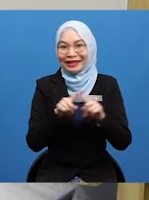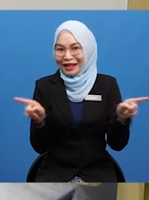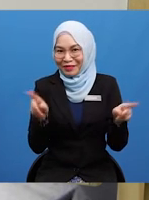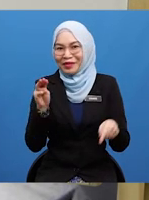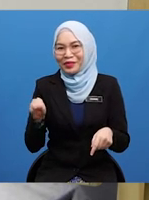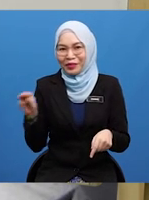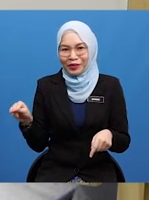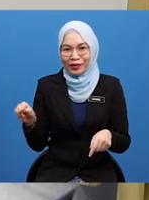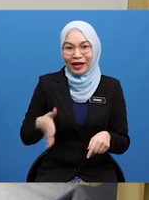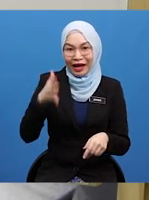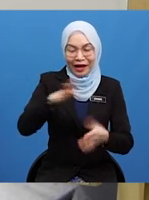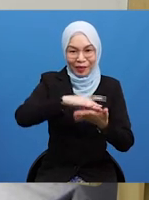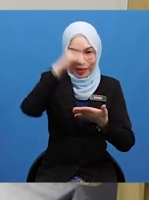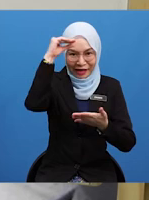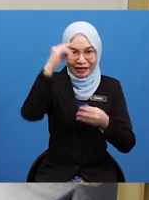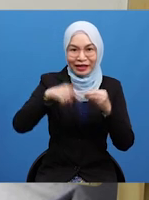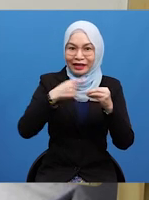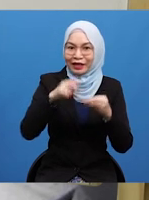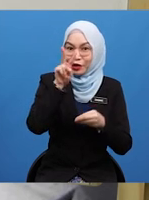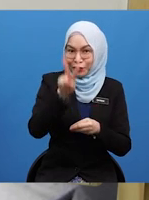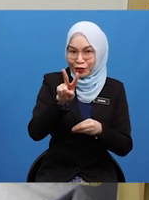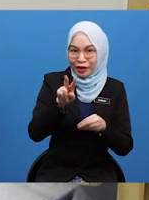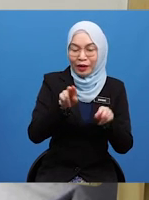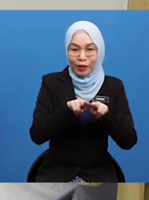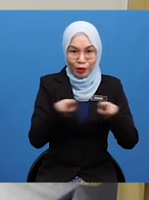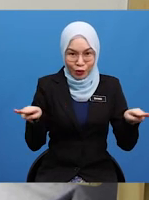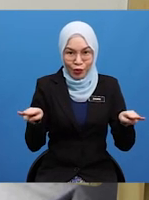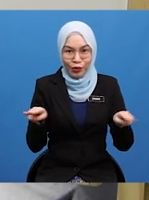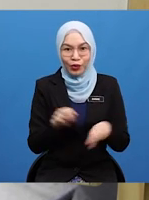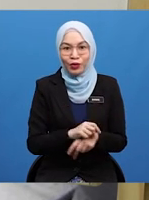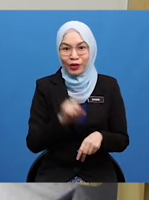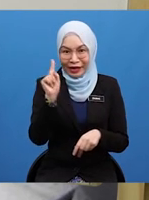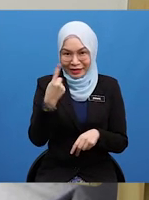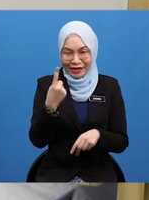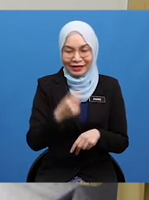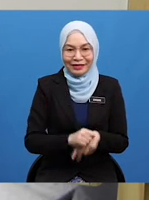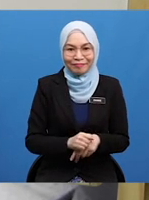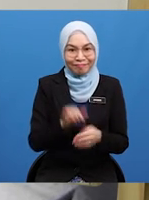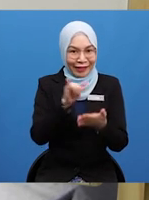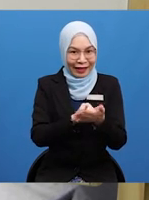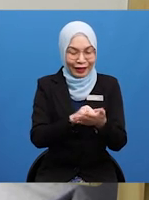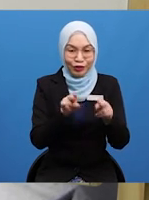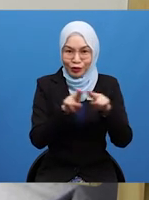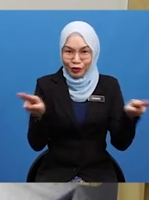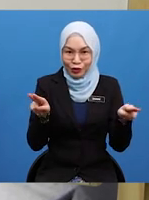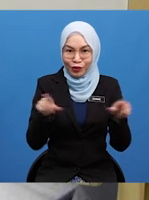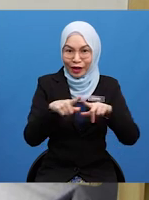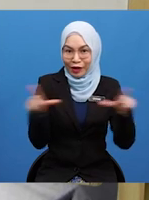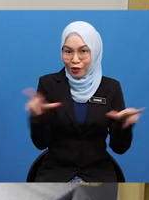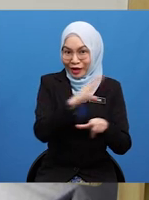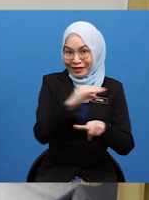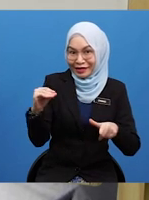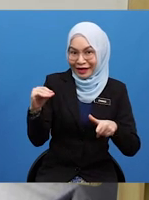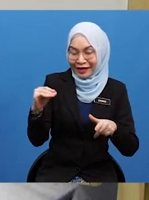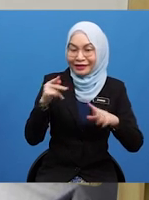Am tentang dua pengukuran sahaja, iaitu pengukuran luas dan pengukuran